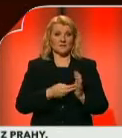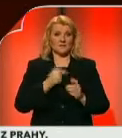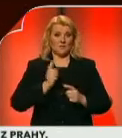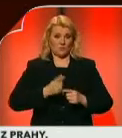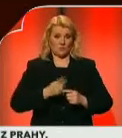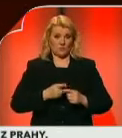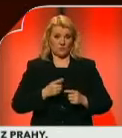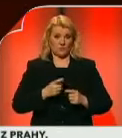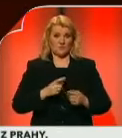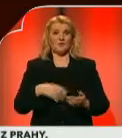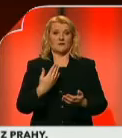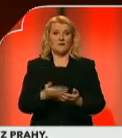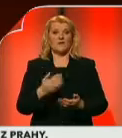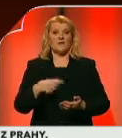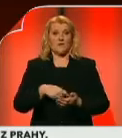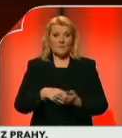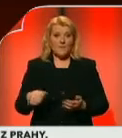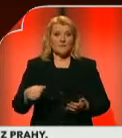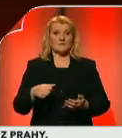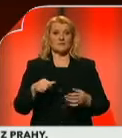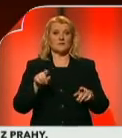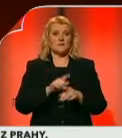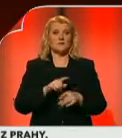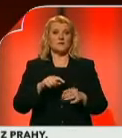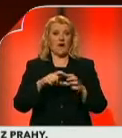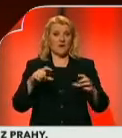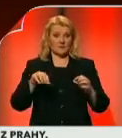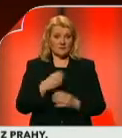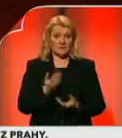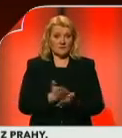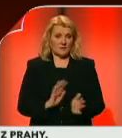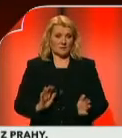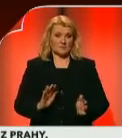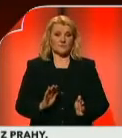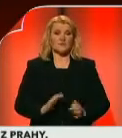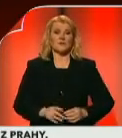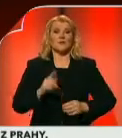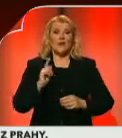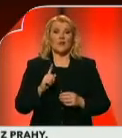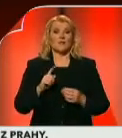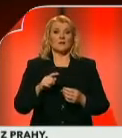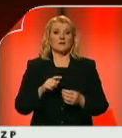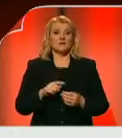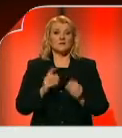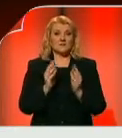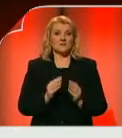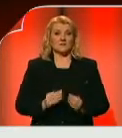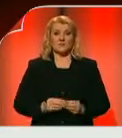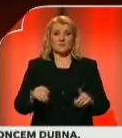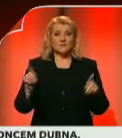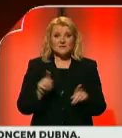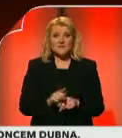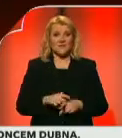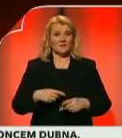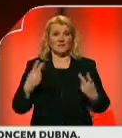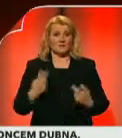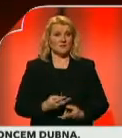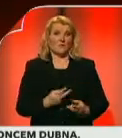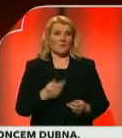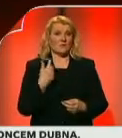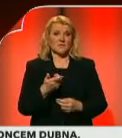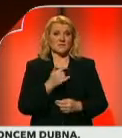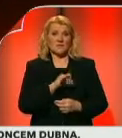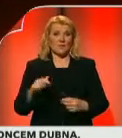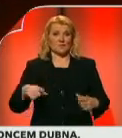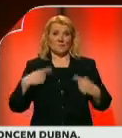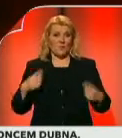účty a vydává platební a identifikační karty. Nicméně ten princip je přece úplně stejný, jaký se 20